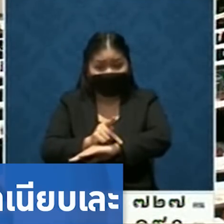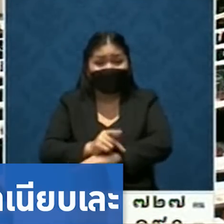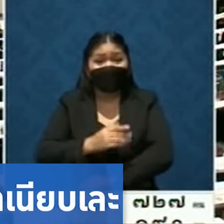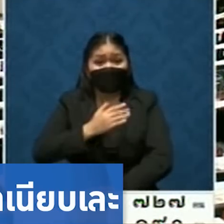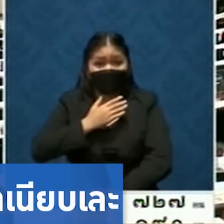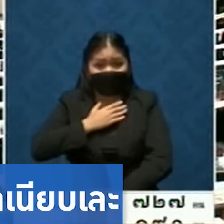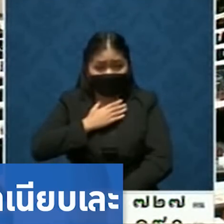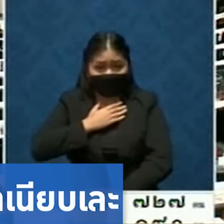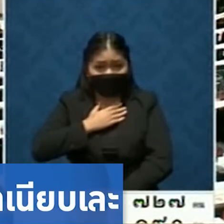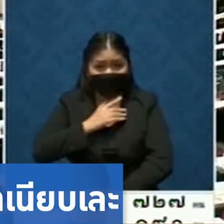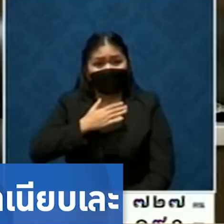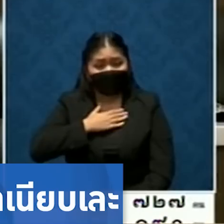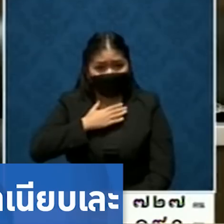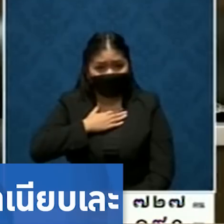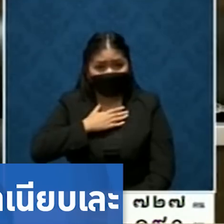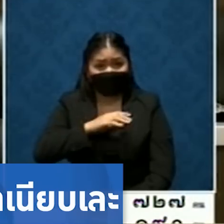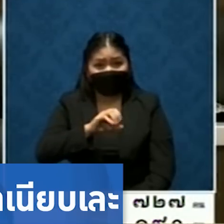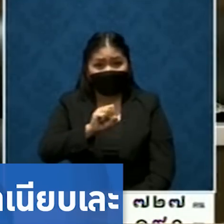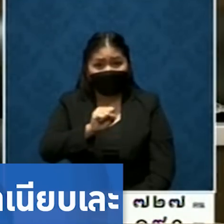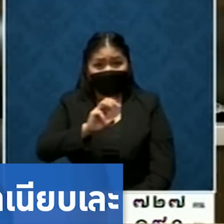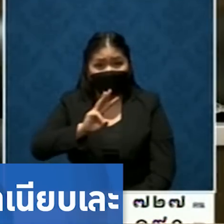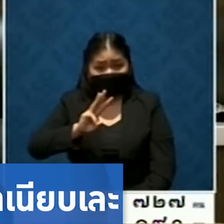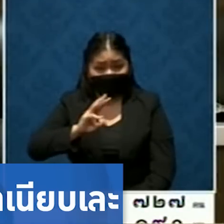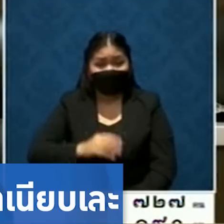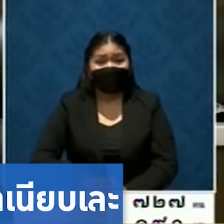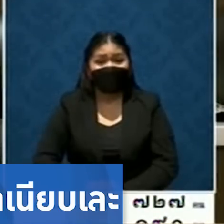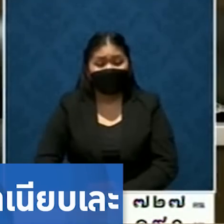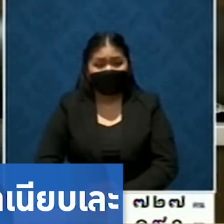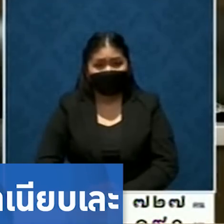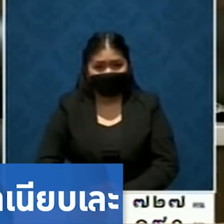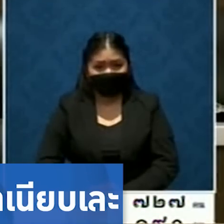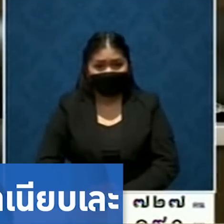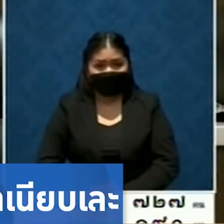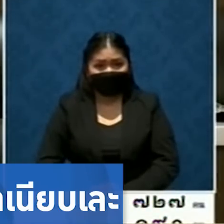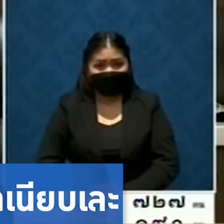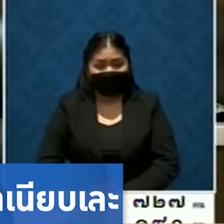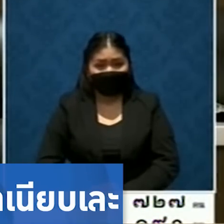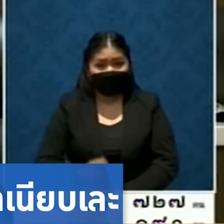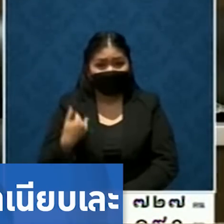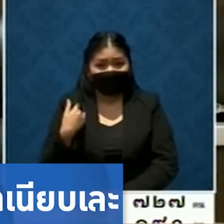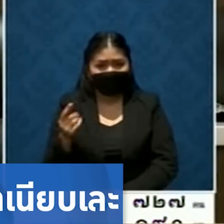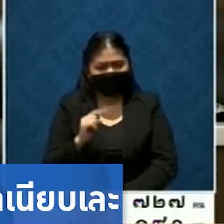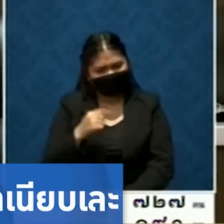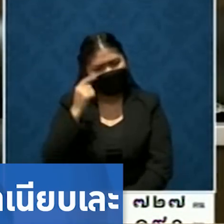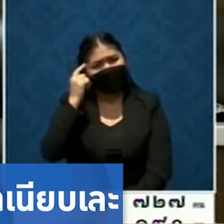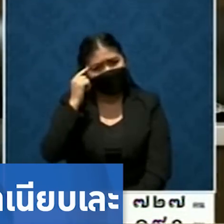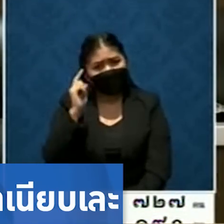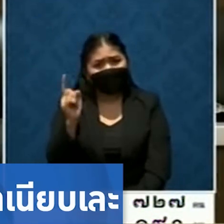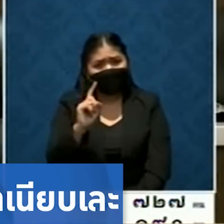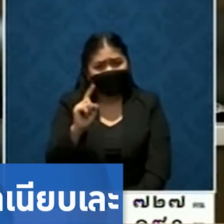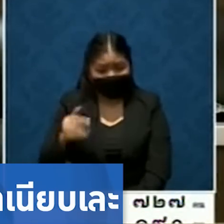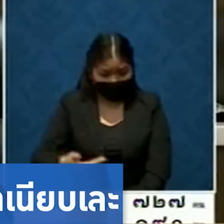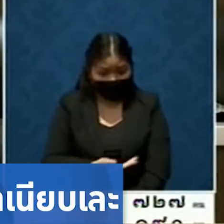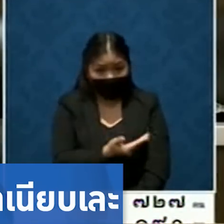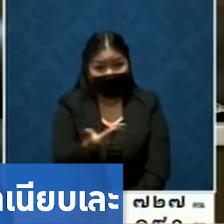เพียงของสสพลังประชารัฐนั้นเป็นเรื่องซึ่งมีใบสั่งหรือไม่นะครับแล้วถ้ามีการสั่งวัตถุประสงค์ในการ